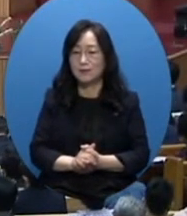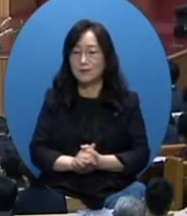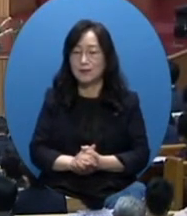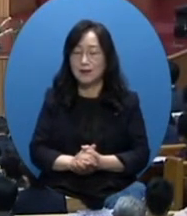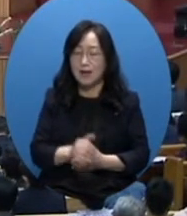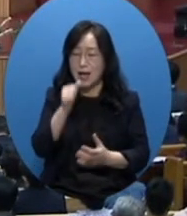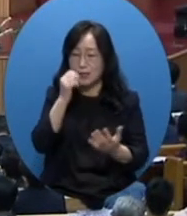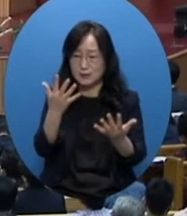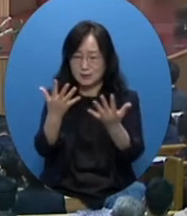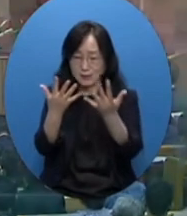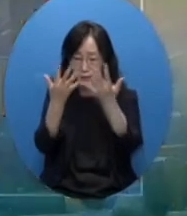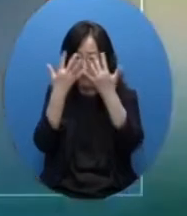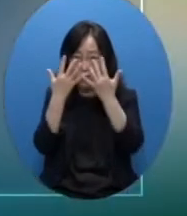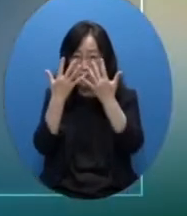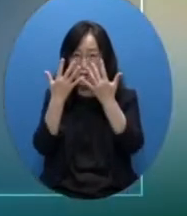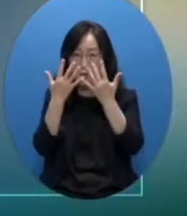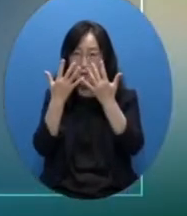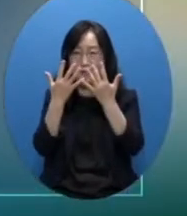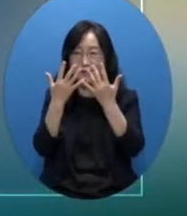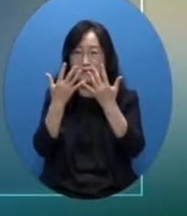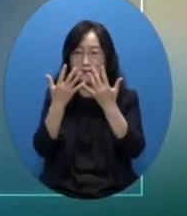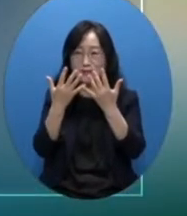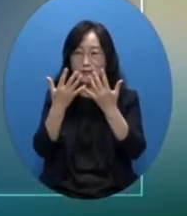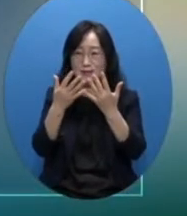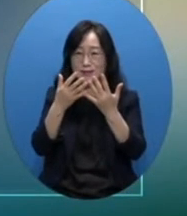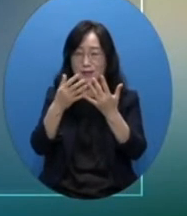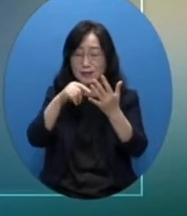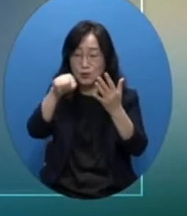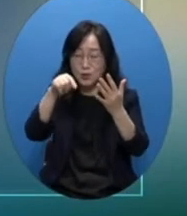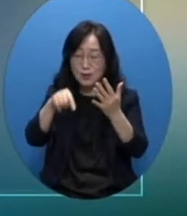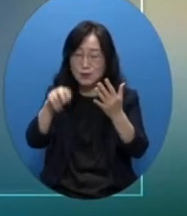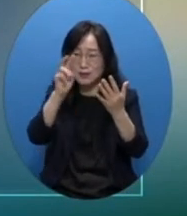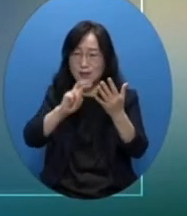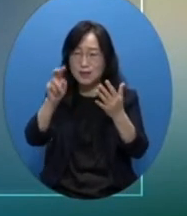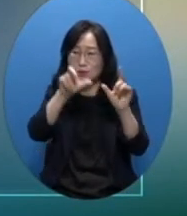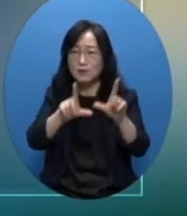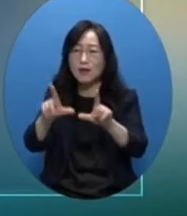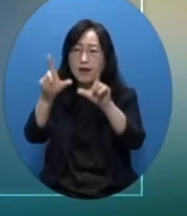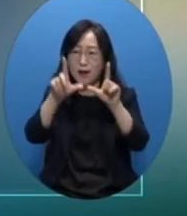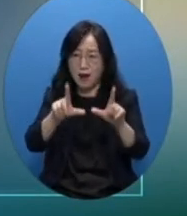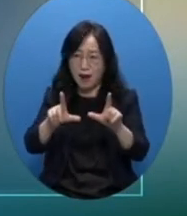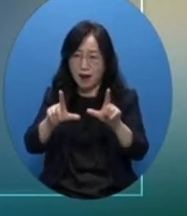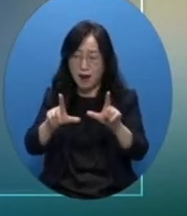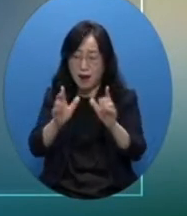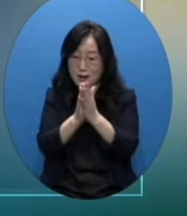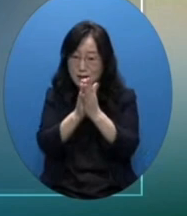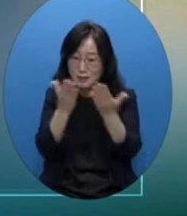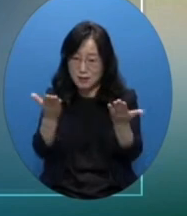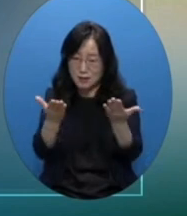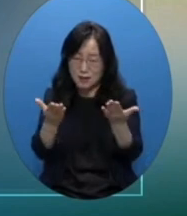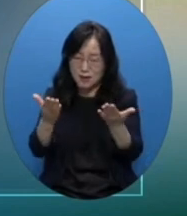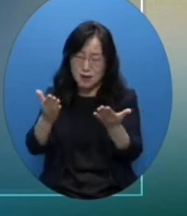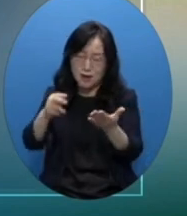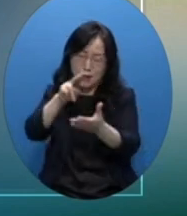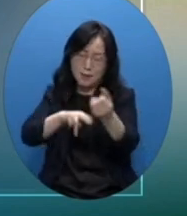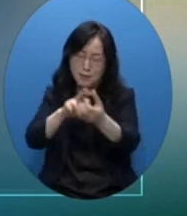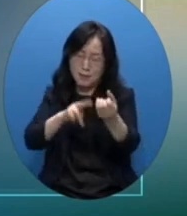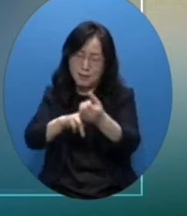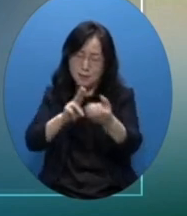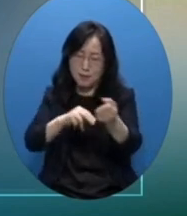감옥 생활에서 찬송 생활로 하는 책을 써서 이 책이 몇백만 부가 팔려 많은 분들에게 큰 은혜를